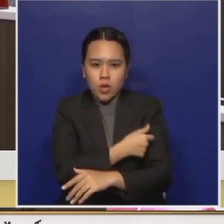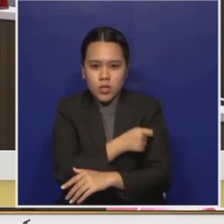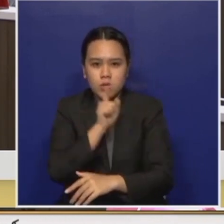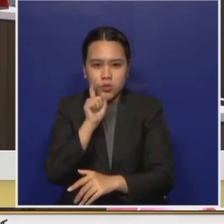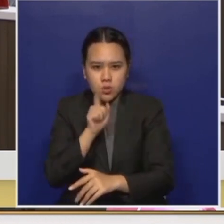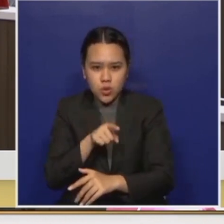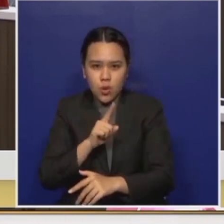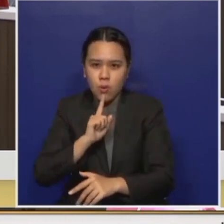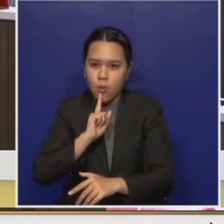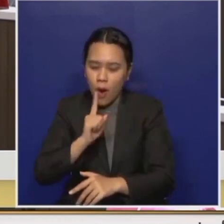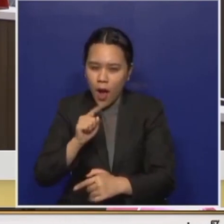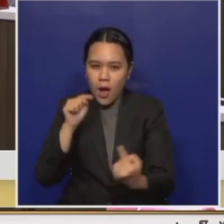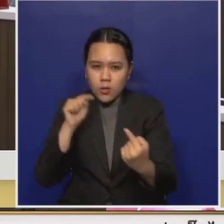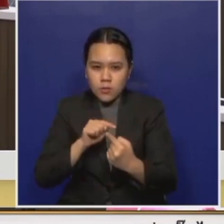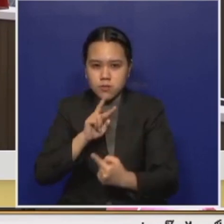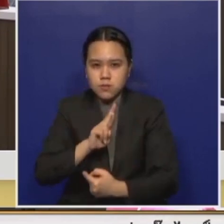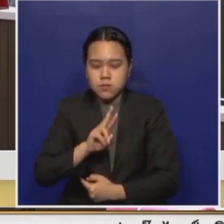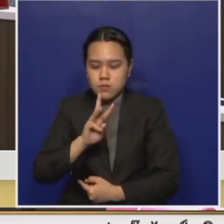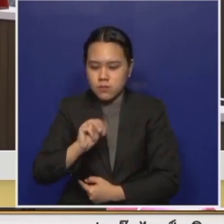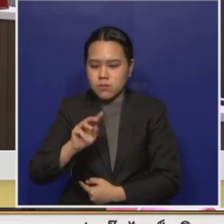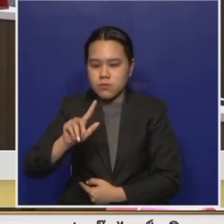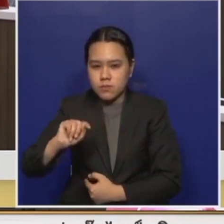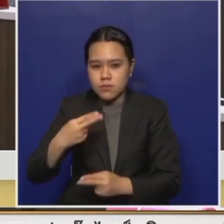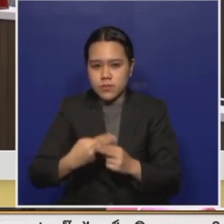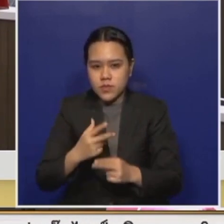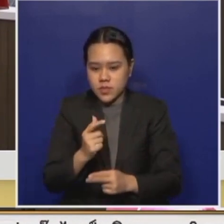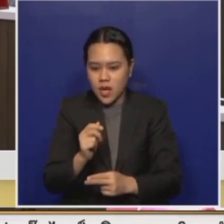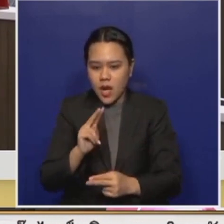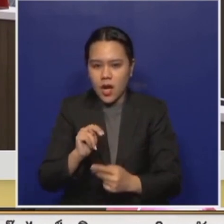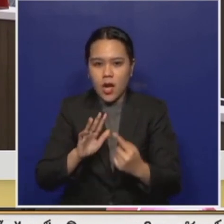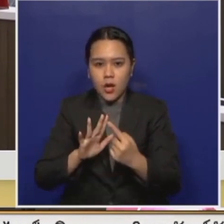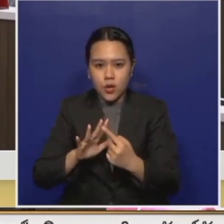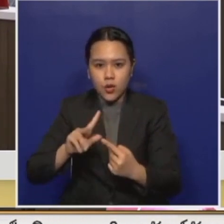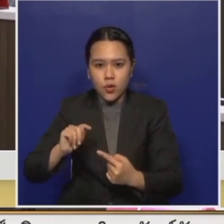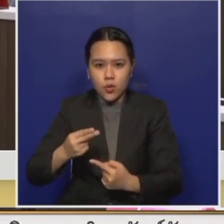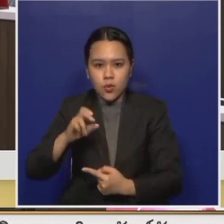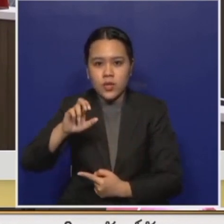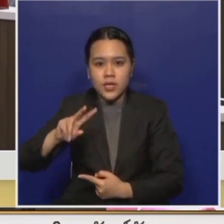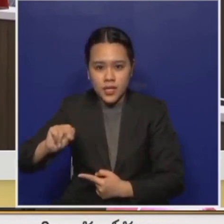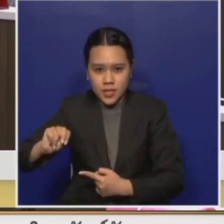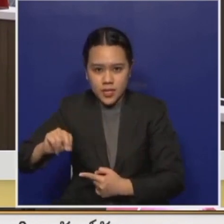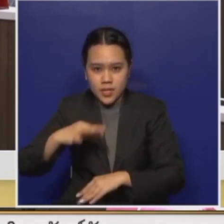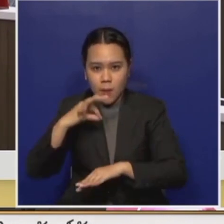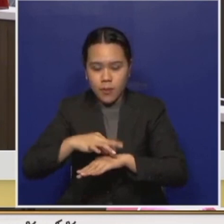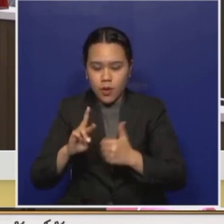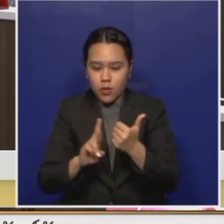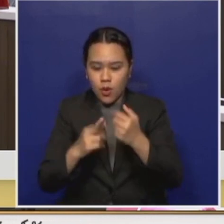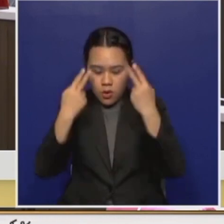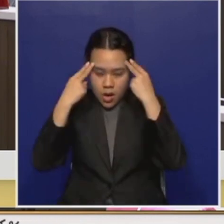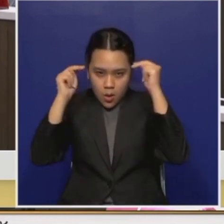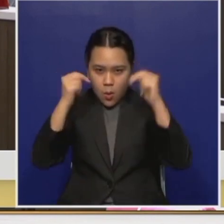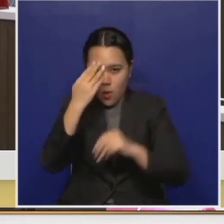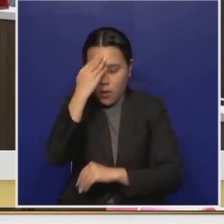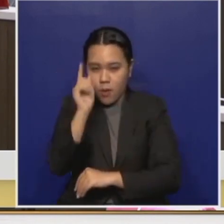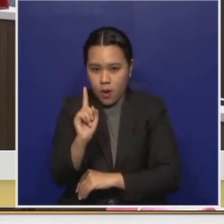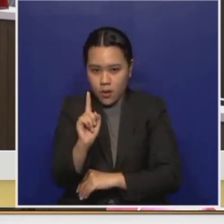รำตีอนุทินชาญวิกุณครัท่านรองใร้ตีเพราะเพระครั ท่